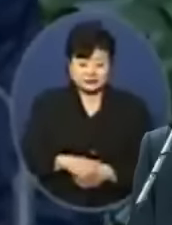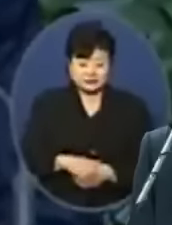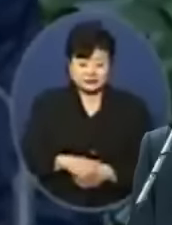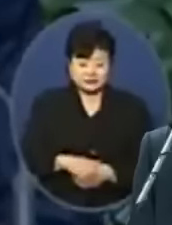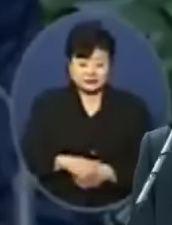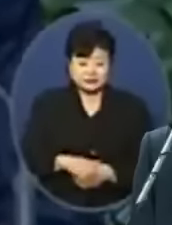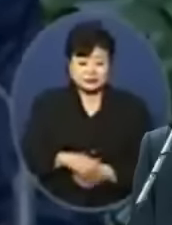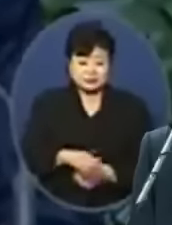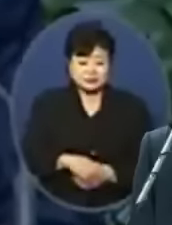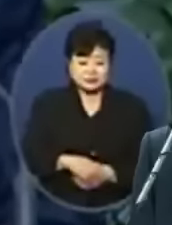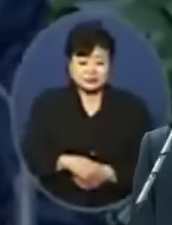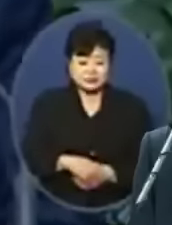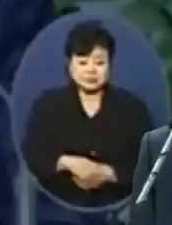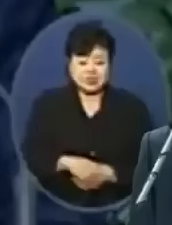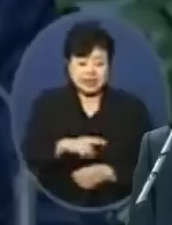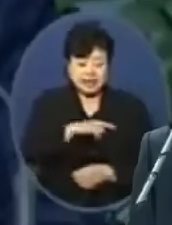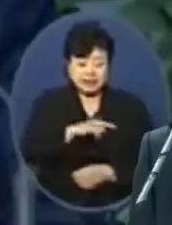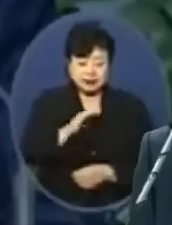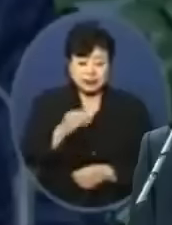내 이름으로 된 재산 다 팔아.